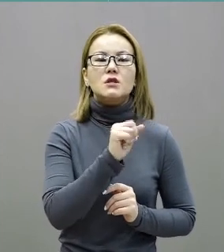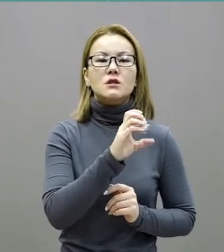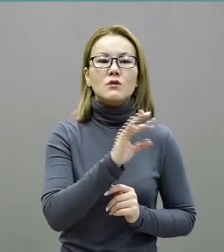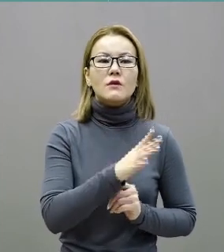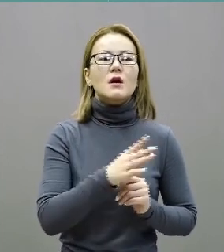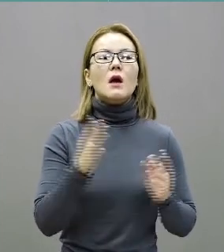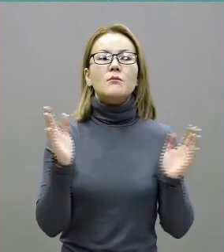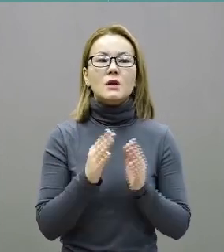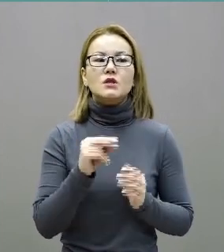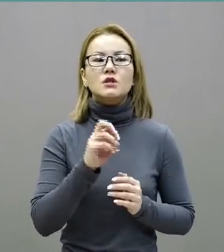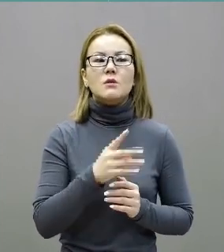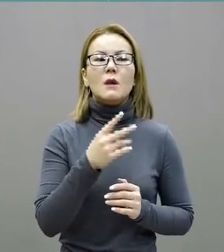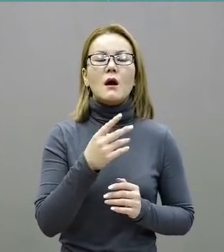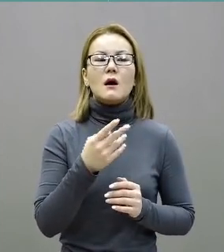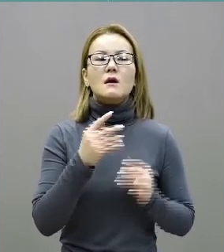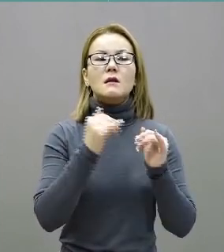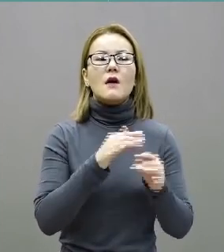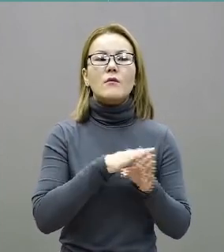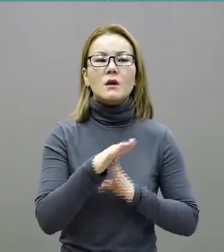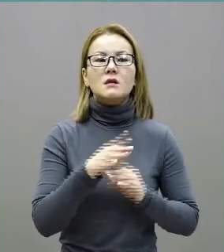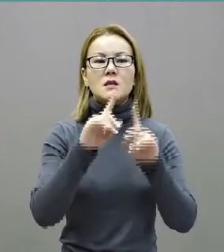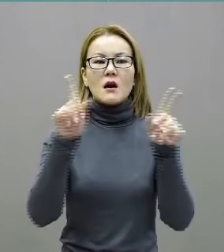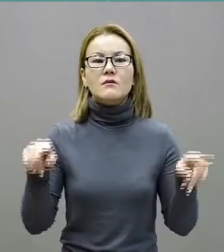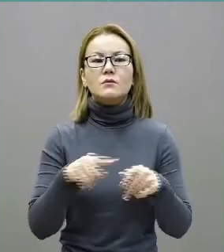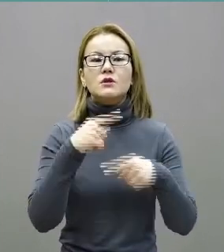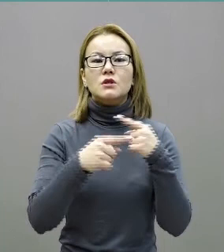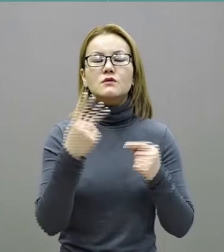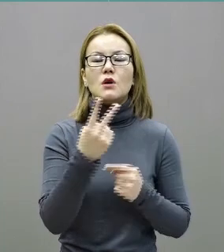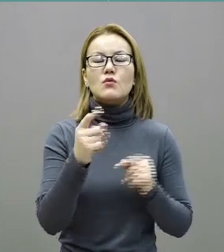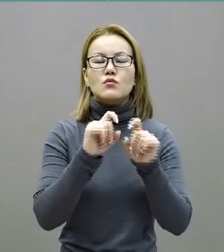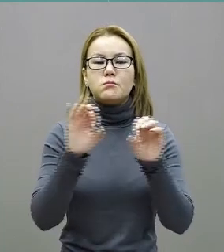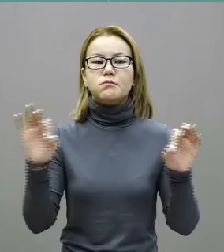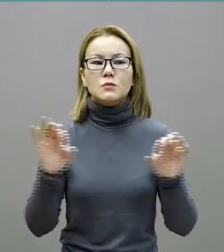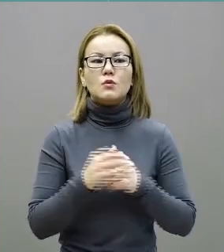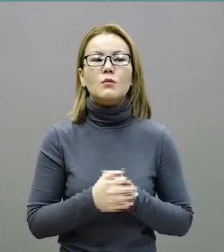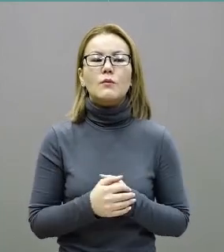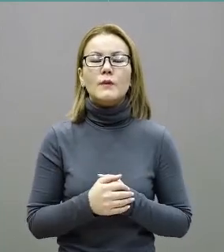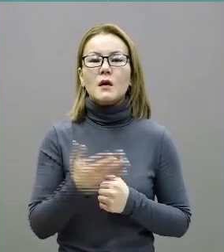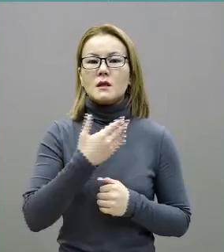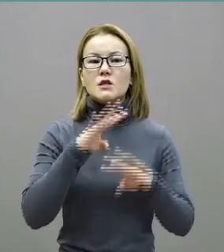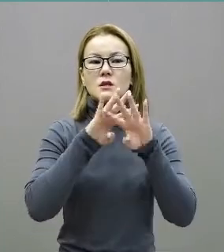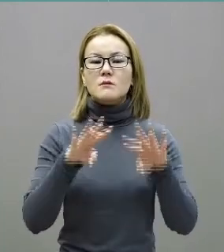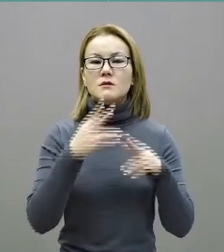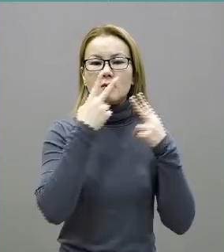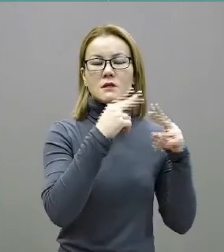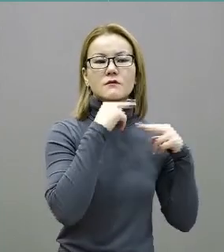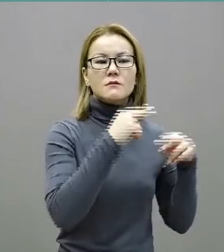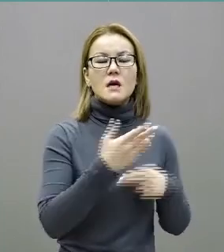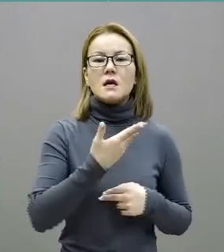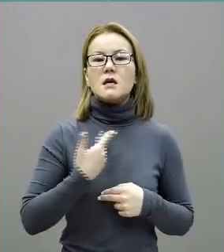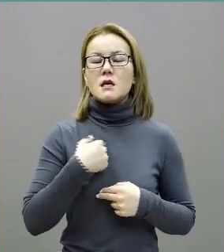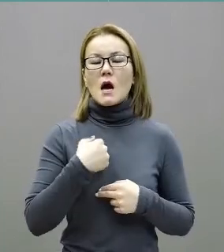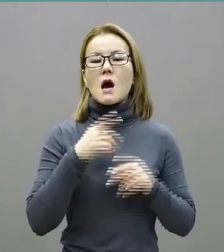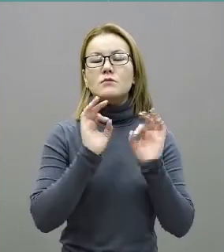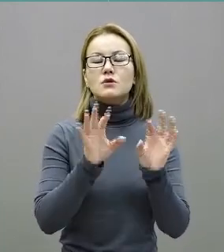вторую трубку ребята наша таблица смотрите внимательно а сейчас я объясню